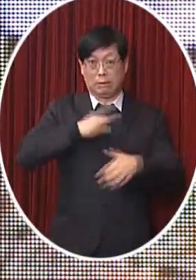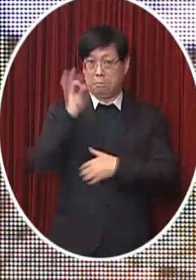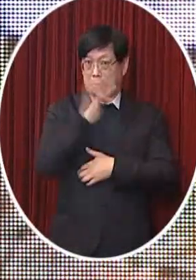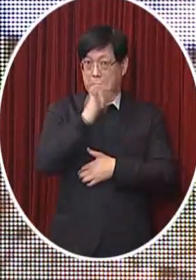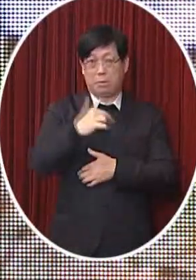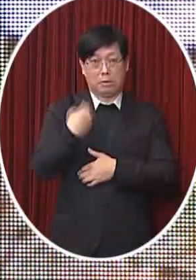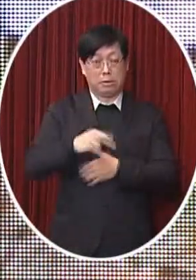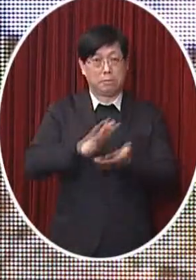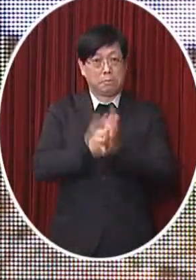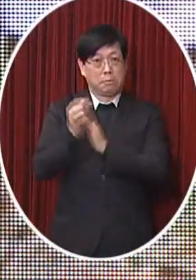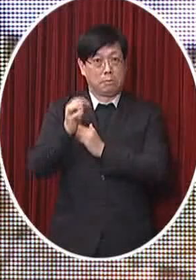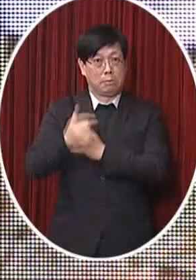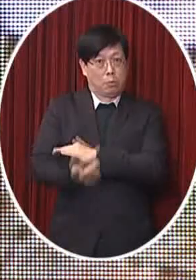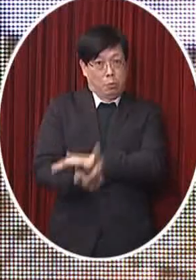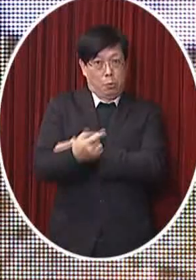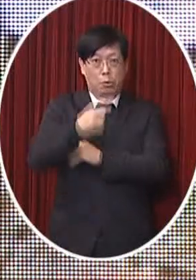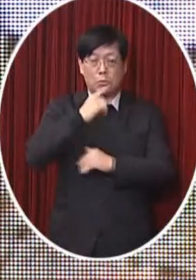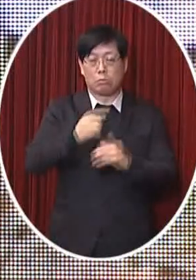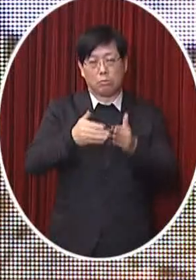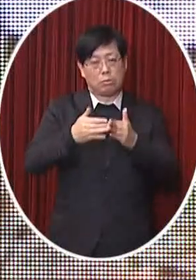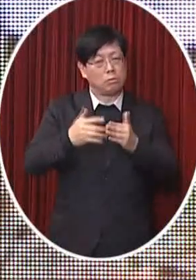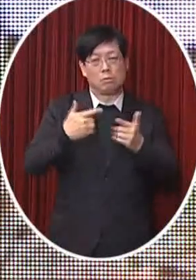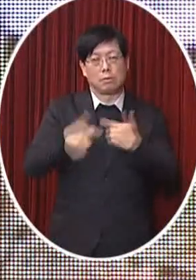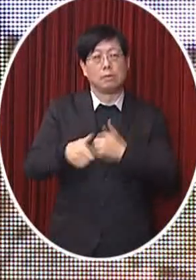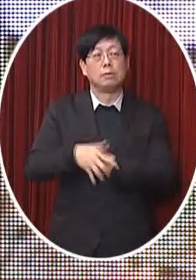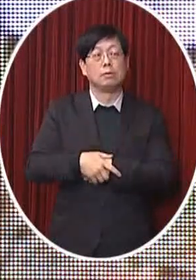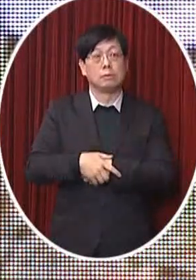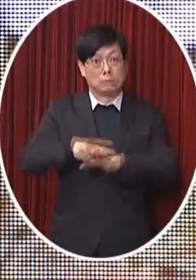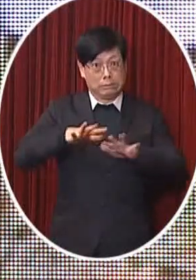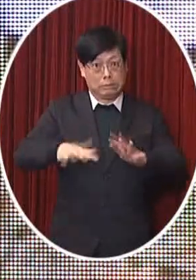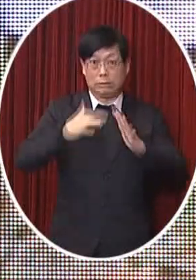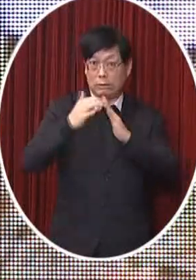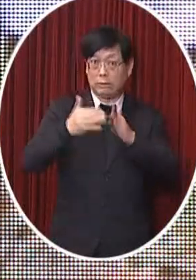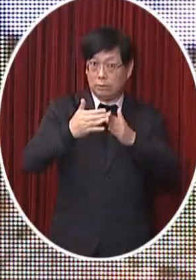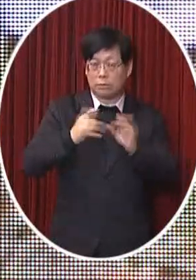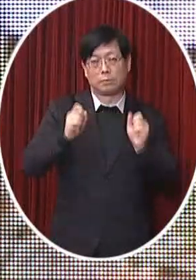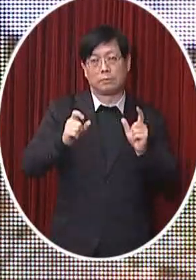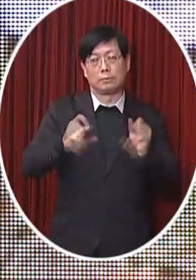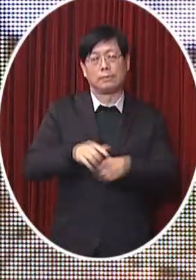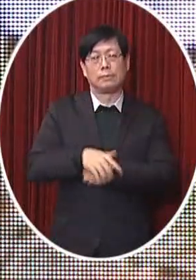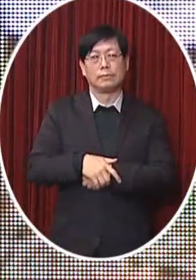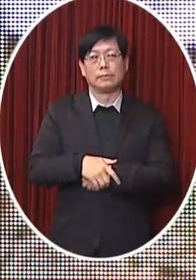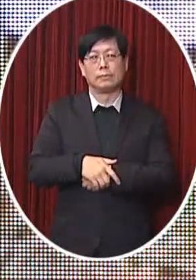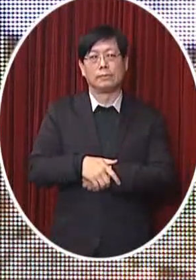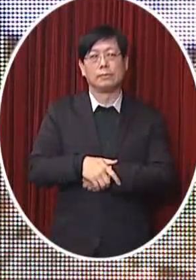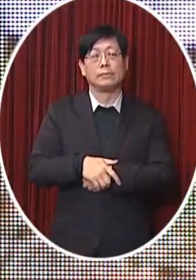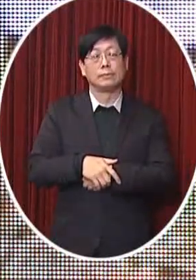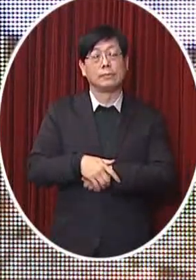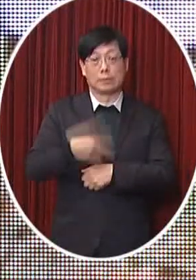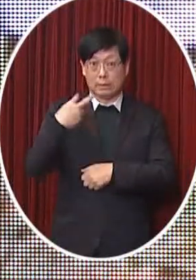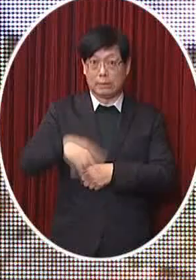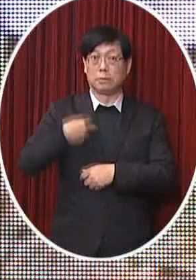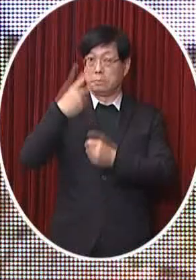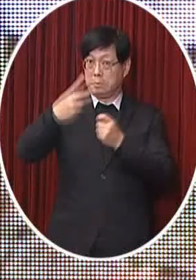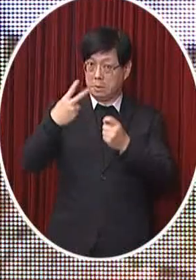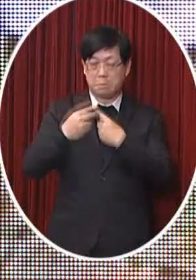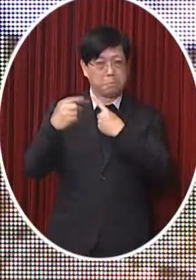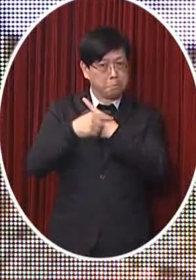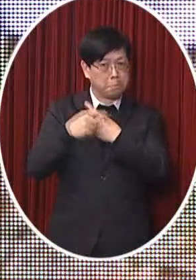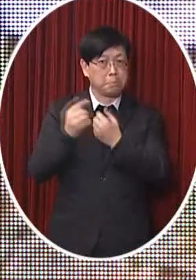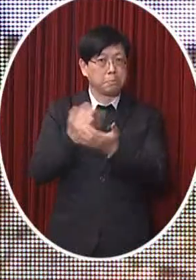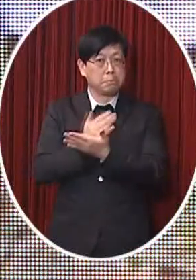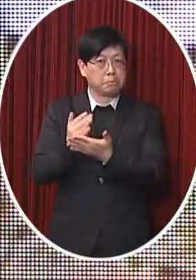而且瞬息万变的战备局势以及当前的战备需求。那么，在经过2年完整的评估